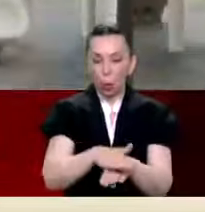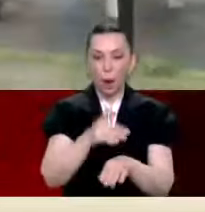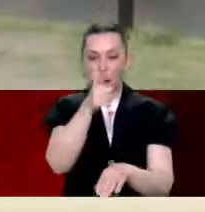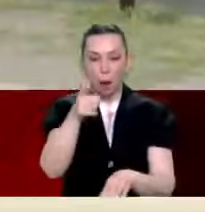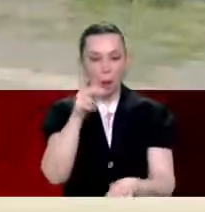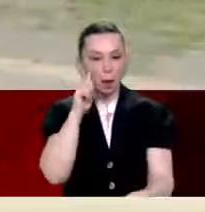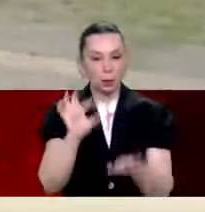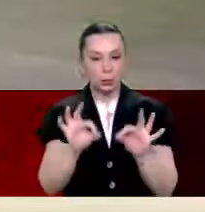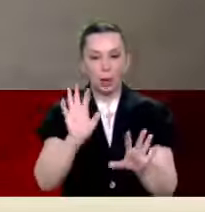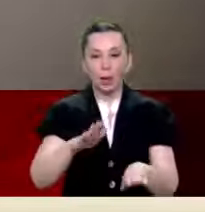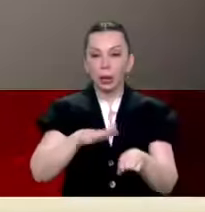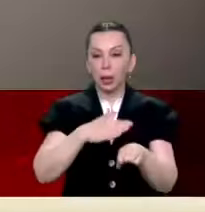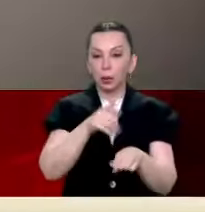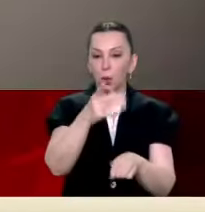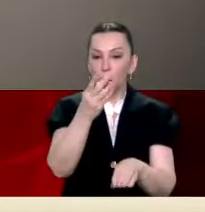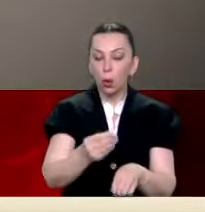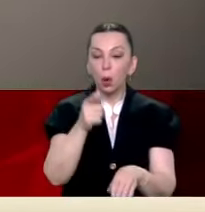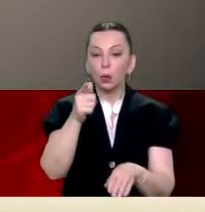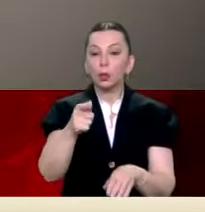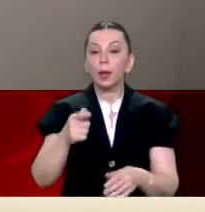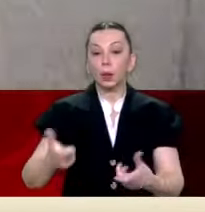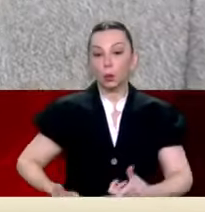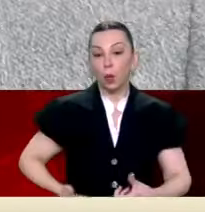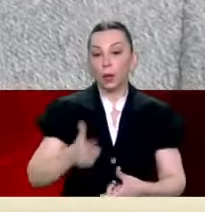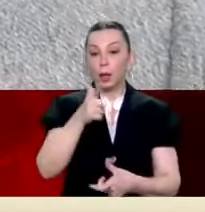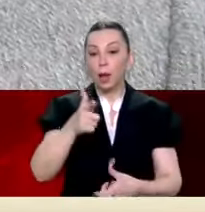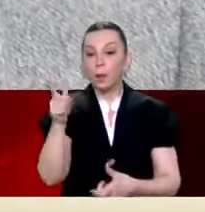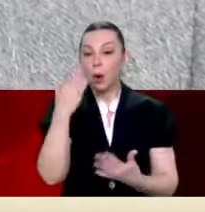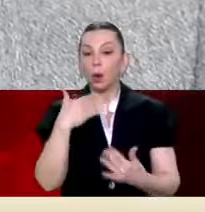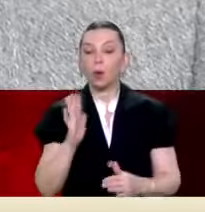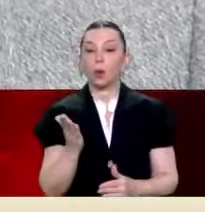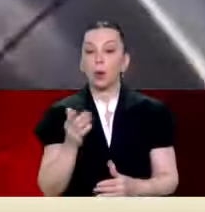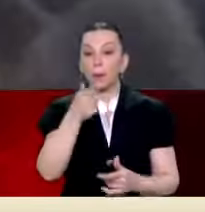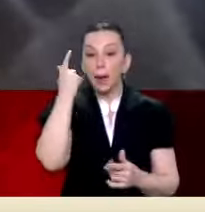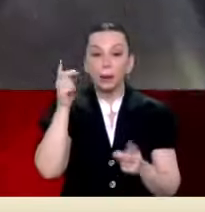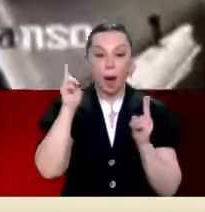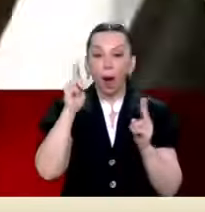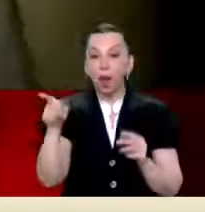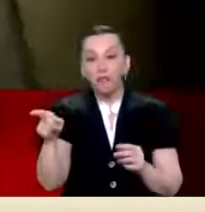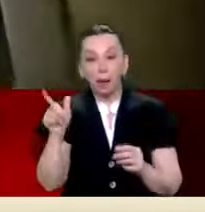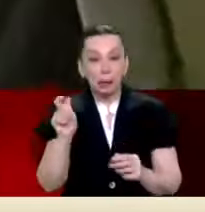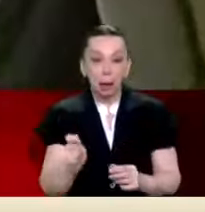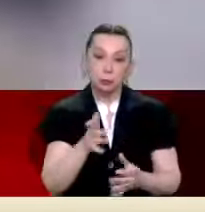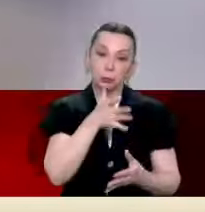incelemeye alındı. Ancak kedinin bulunduğu yerin güvenlik kamerası yok. Bunu hayvan da yapmış olabilir.